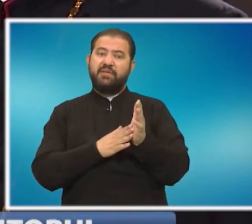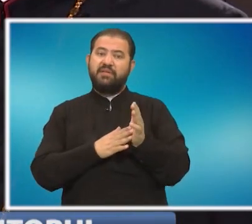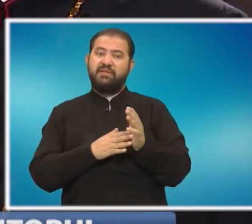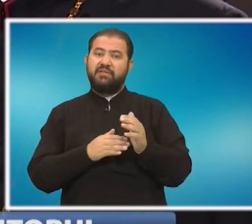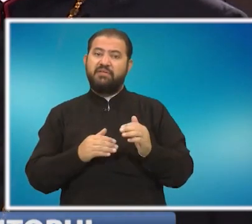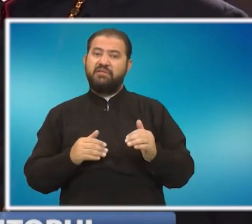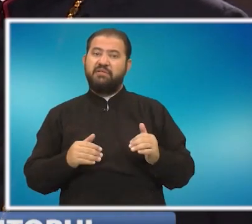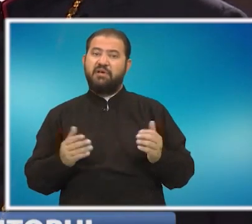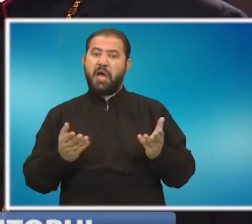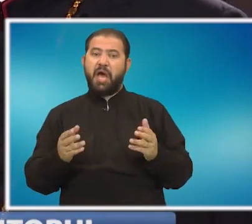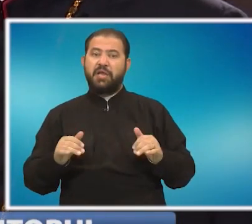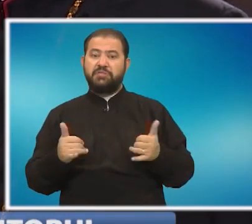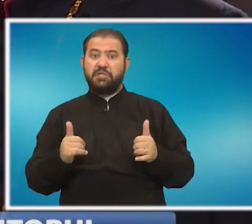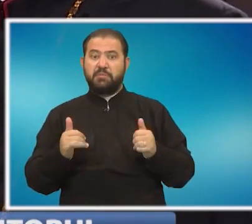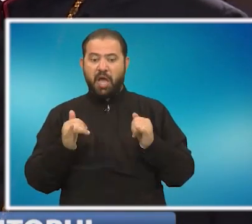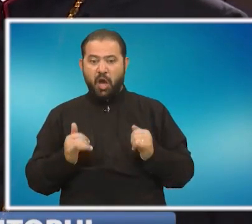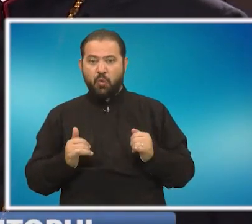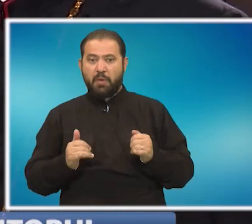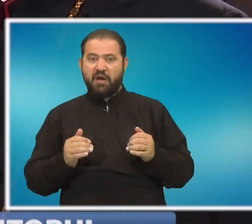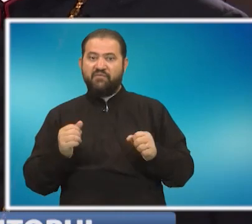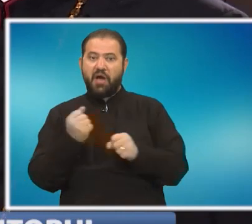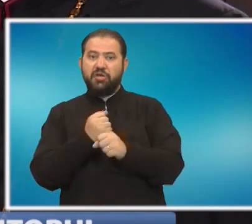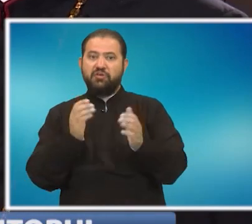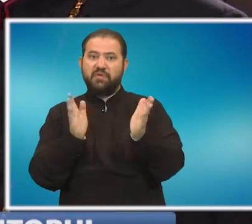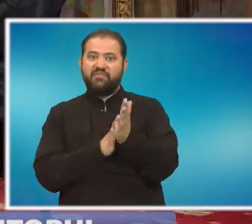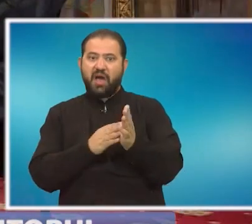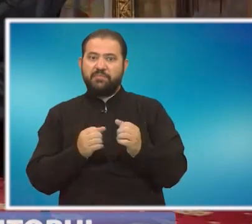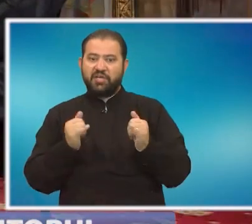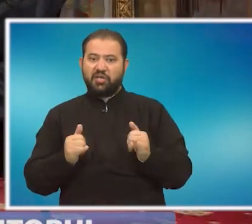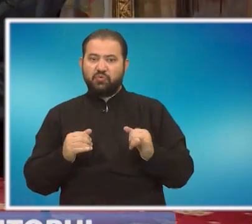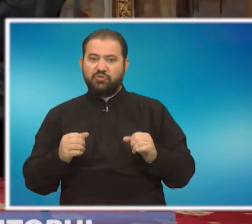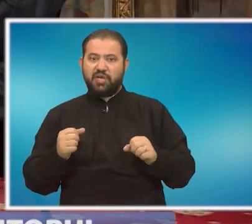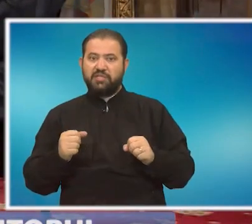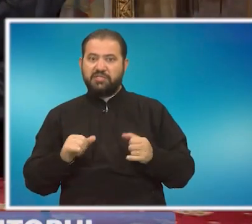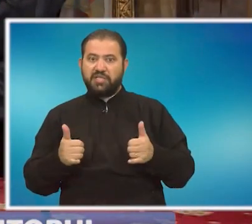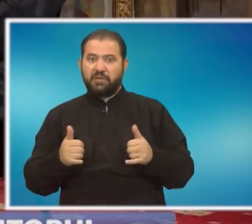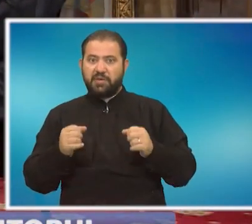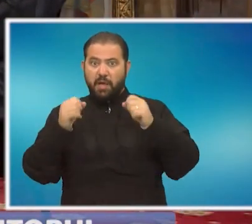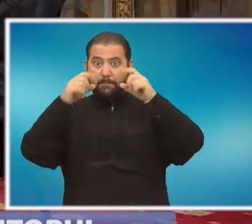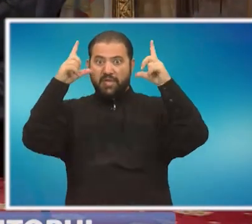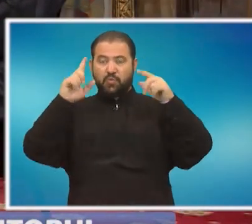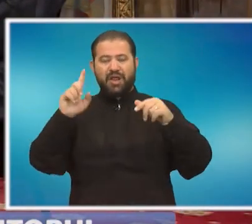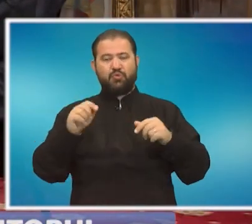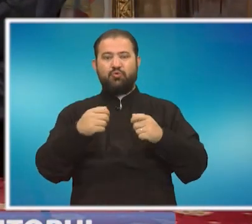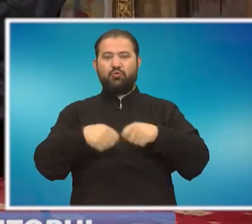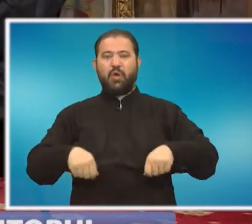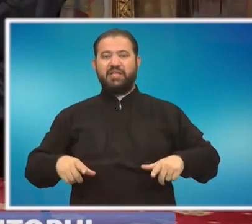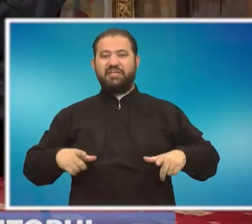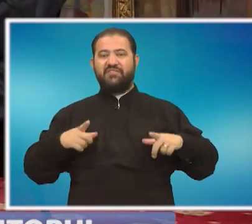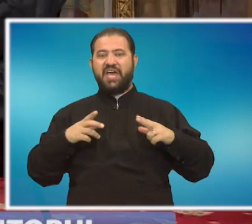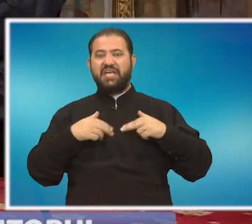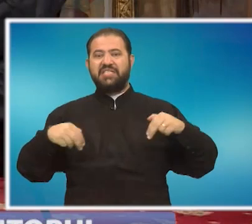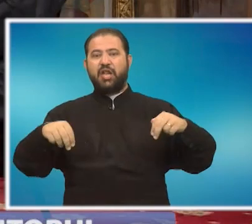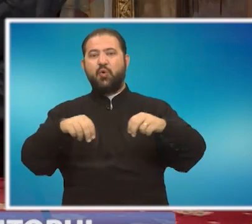există fapte de moment, miracole care se petrec așa oricum, ci miracolul este întreaga